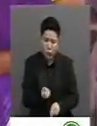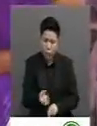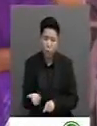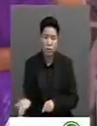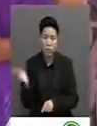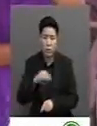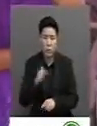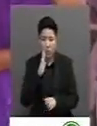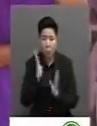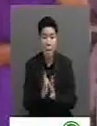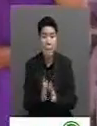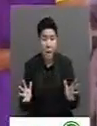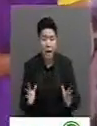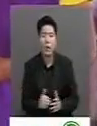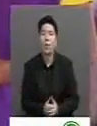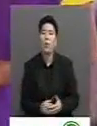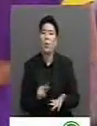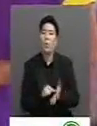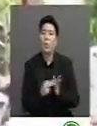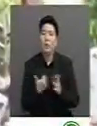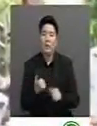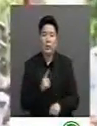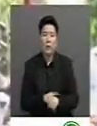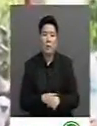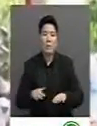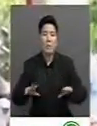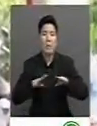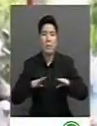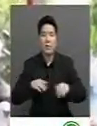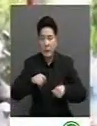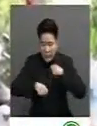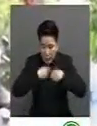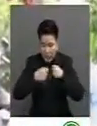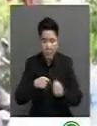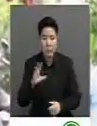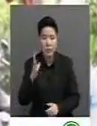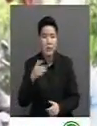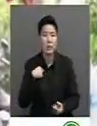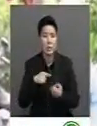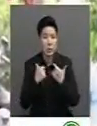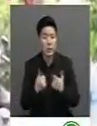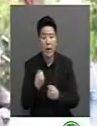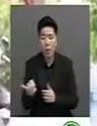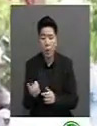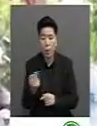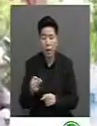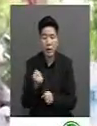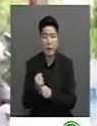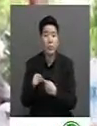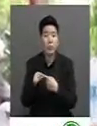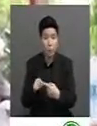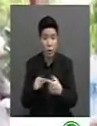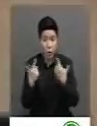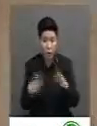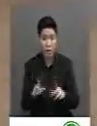งวันยิ่งลูกค้าเยอะๆเรียกได้ว่าแทบไม่มีเวลาพักกินข้าวกันเลยทีเดียวถึงแม้จะให้ลูกหลานเป็นผู้สืบท